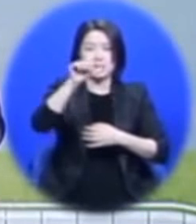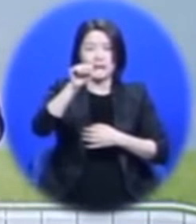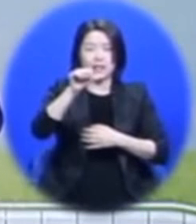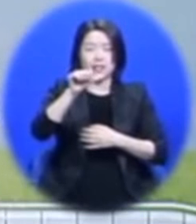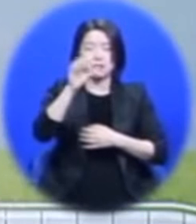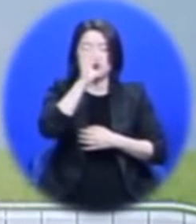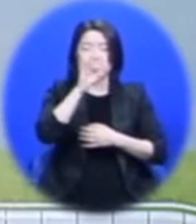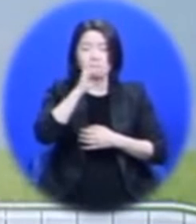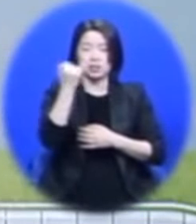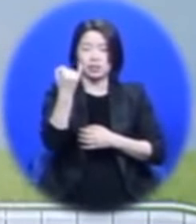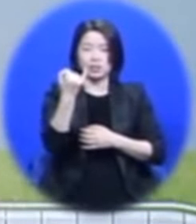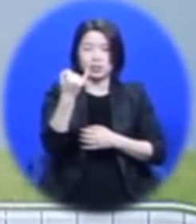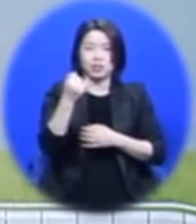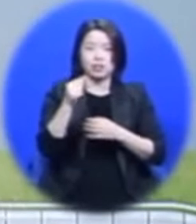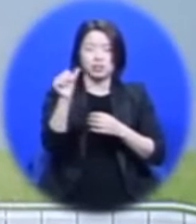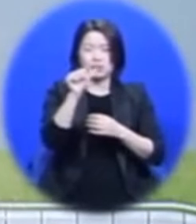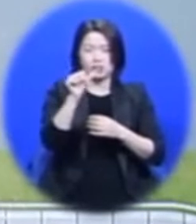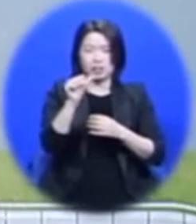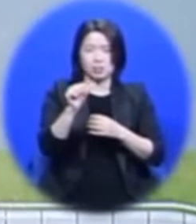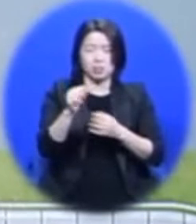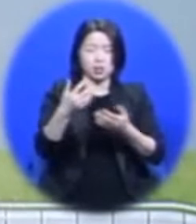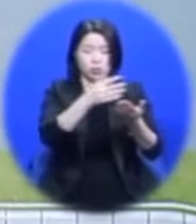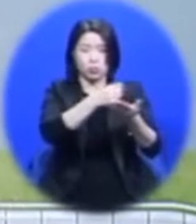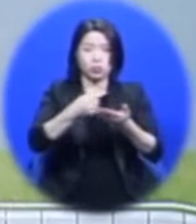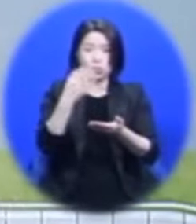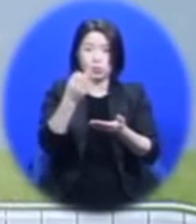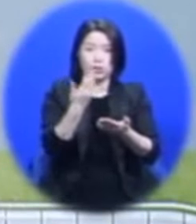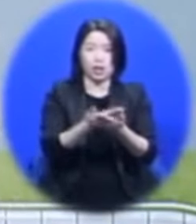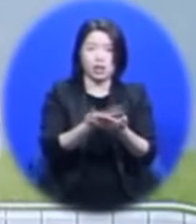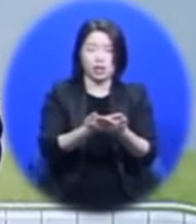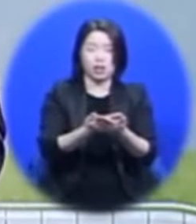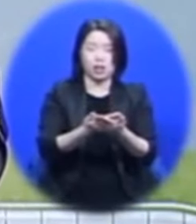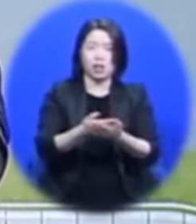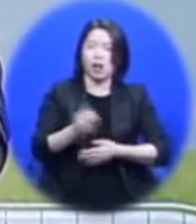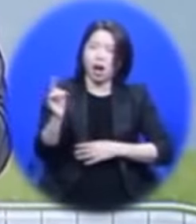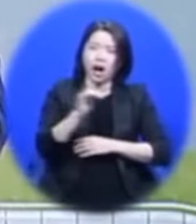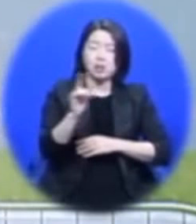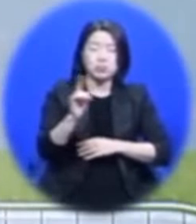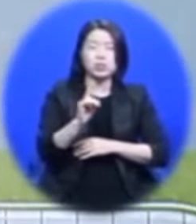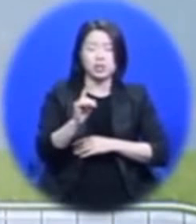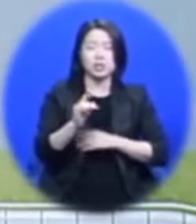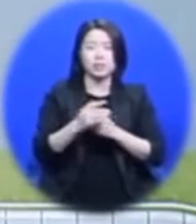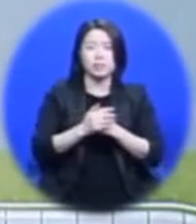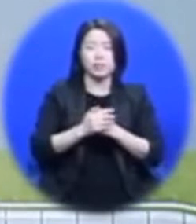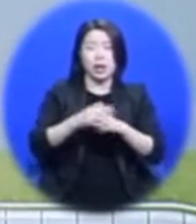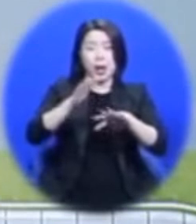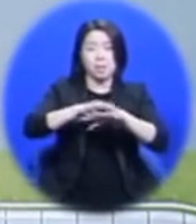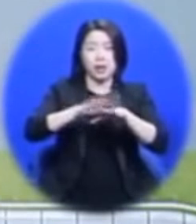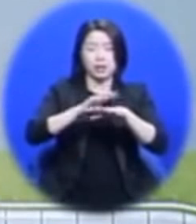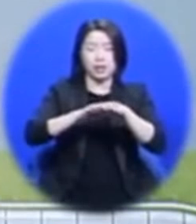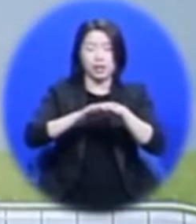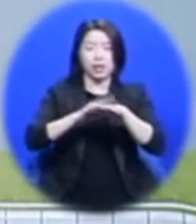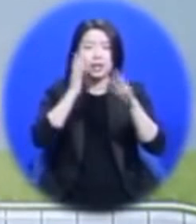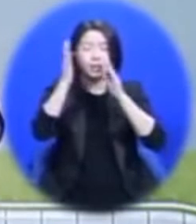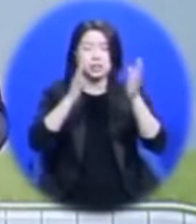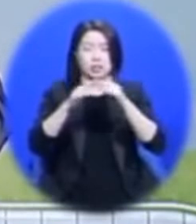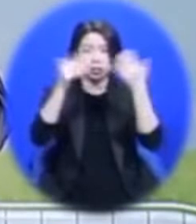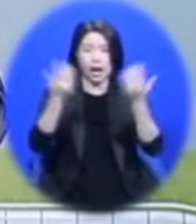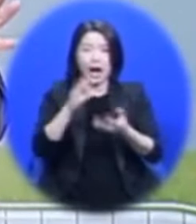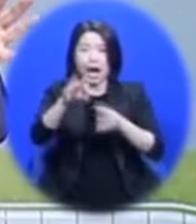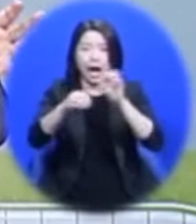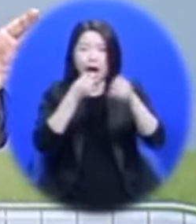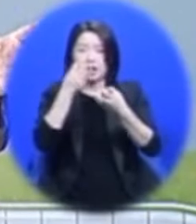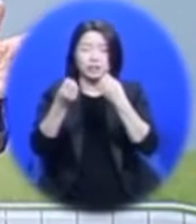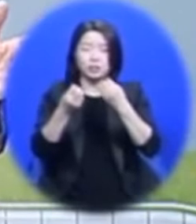거예요. 암퇴지 다섯 마리를 배상금으로 내라는 거죠. 아무리 밭에 있는 채소를 다 뜯어먹어도